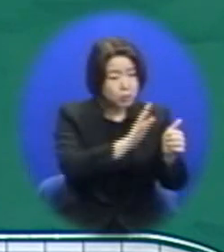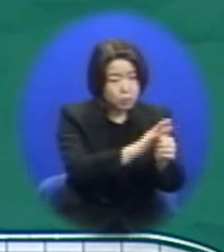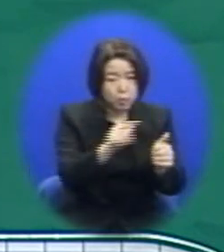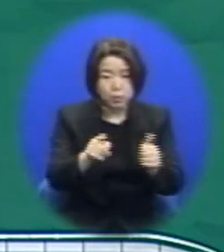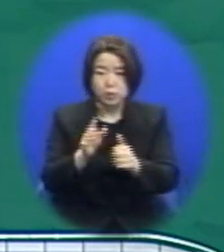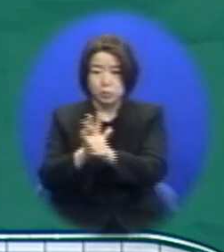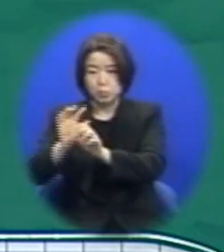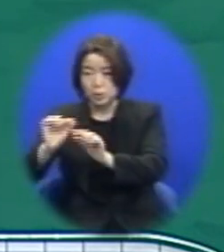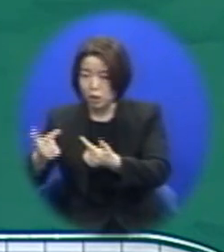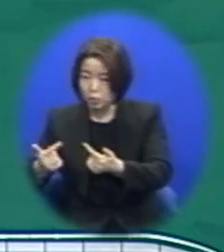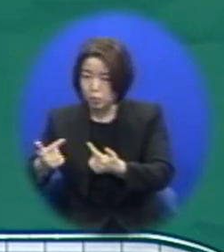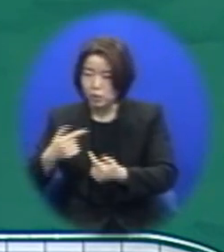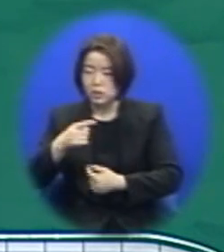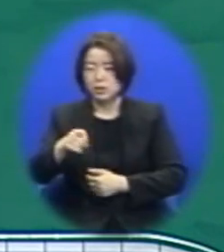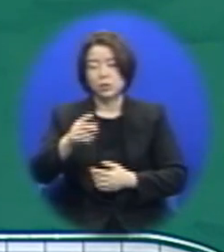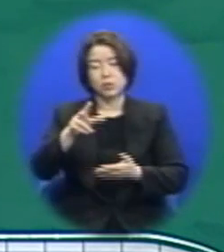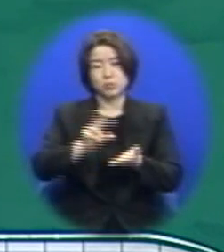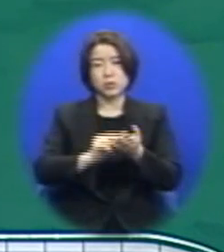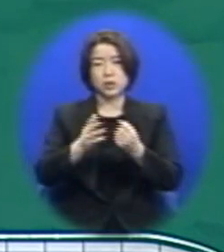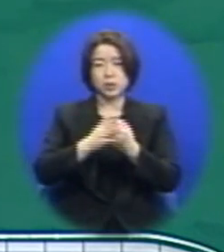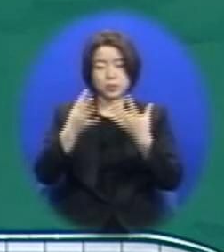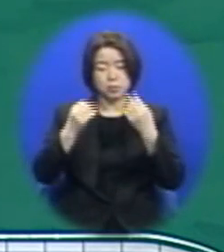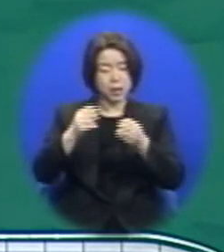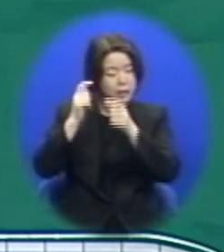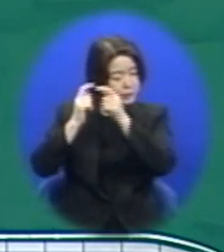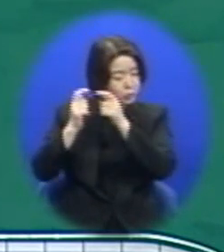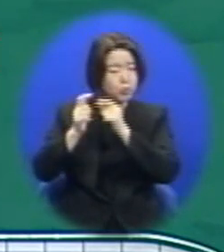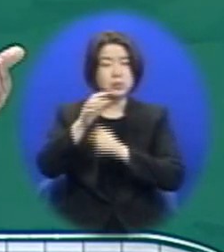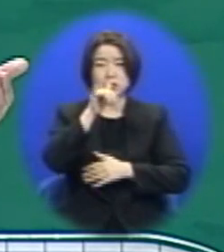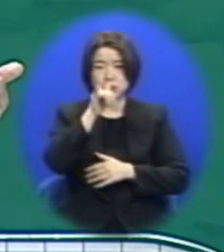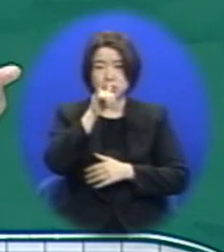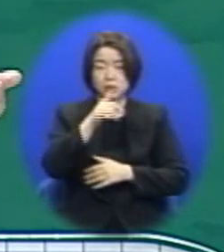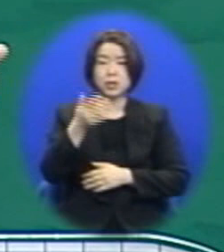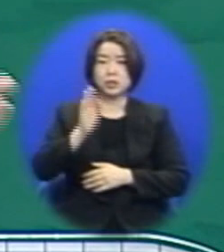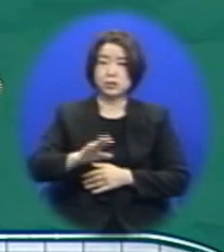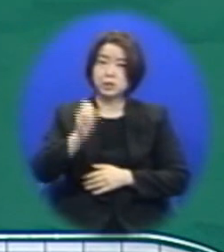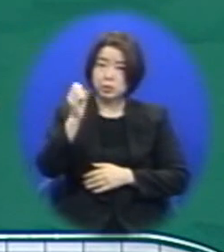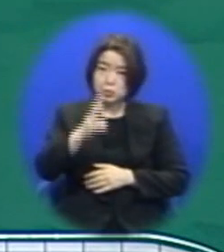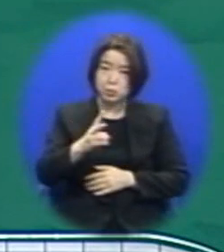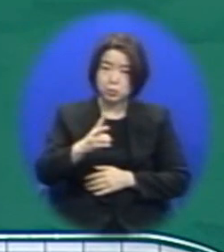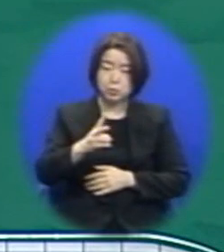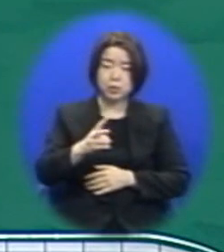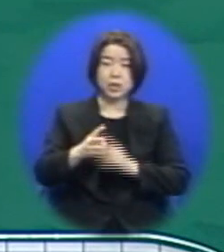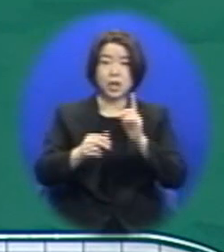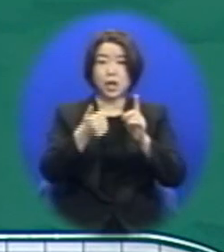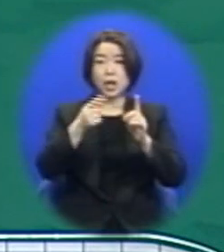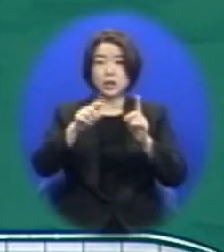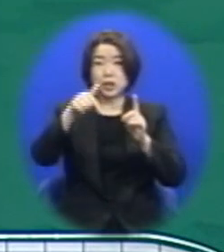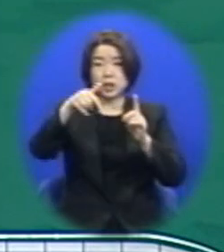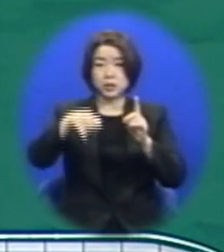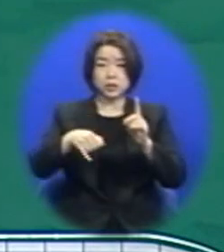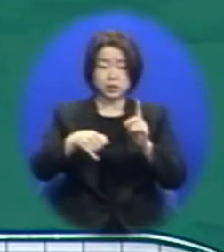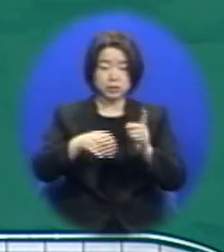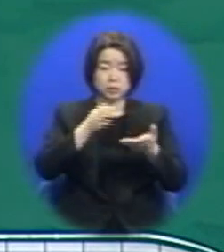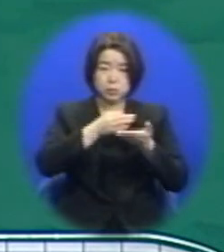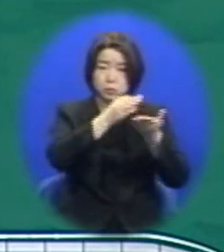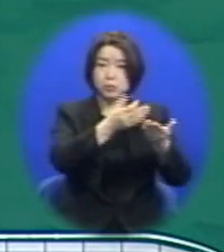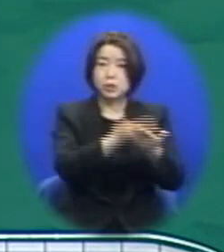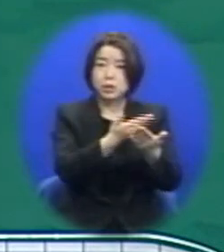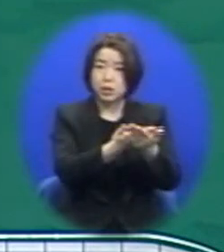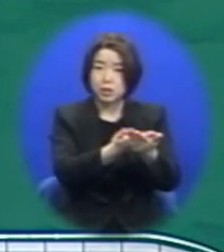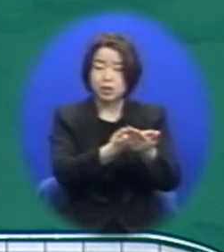문제 때문에 아주 고민하고 있을 때예요. 그런데 또 등록금을 해달라는 겁니다.